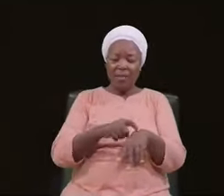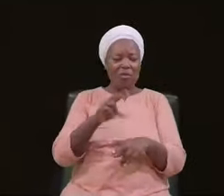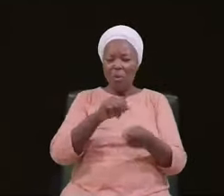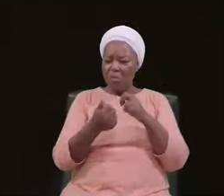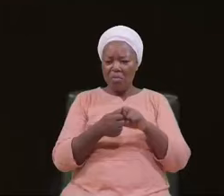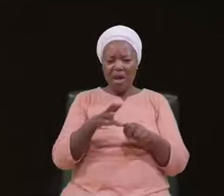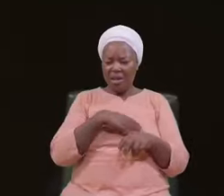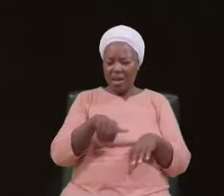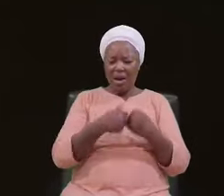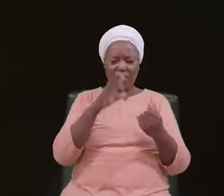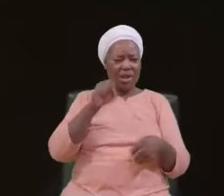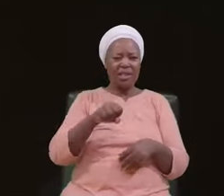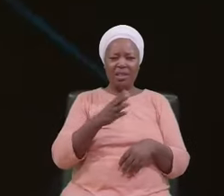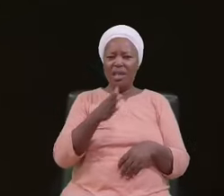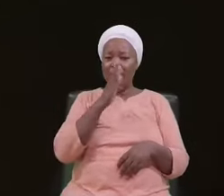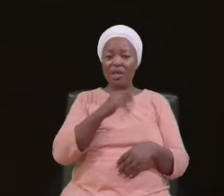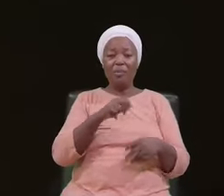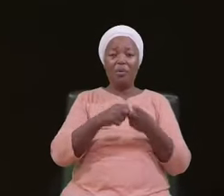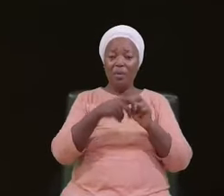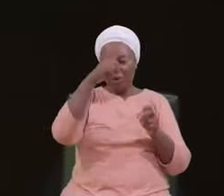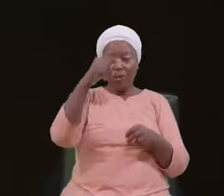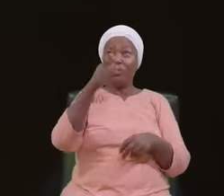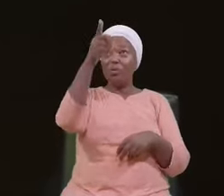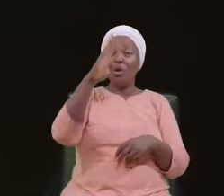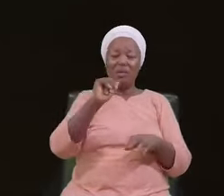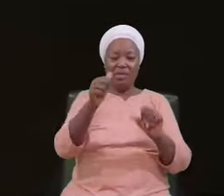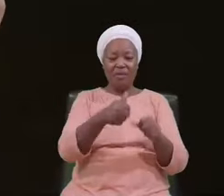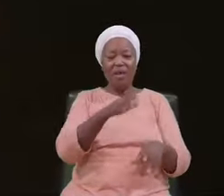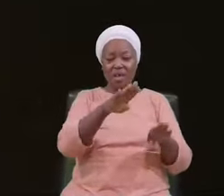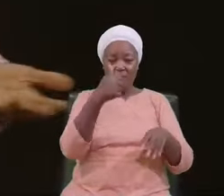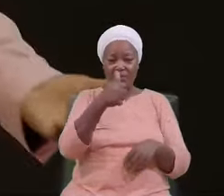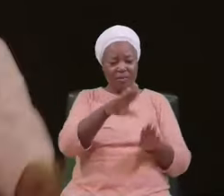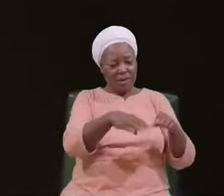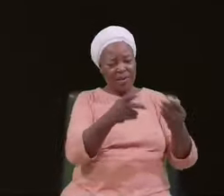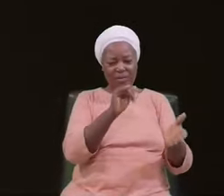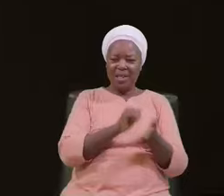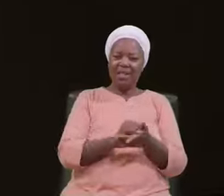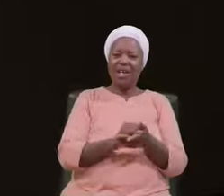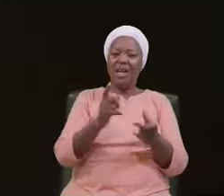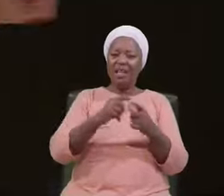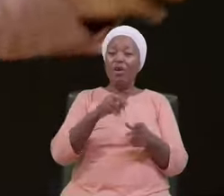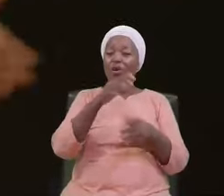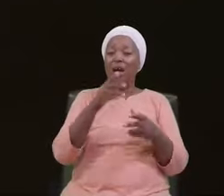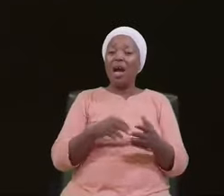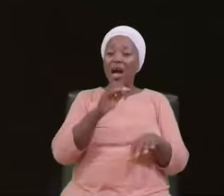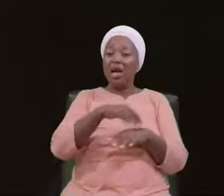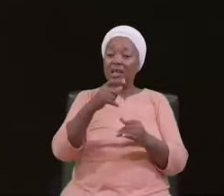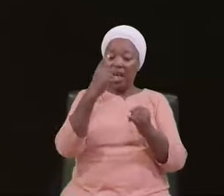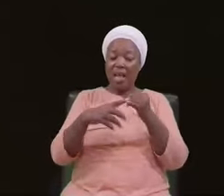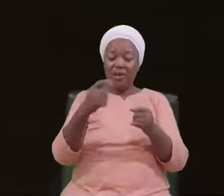que l'ange avait dit. Et à la fin des 9 mois, la femme a